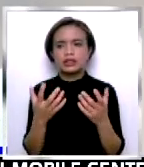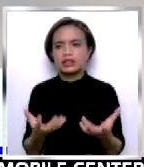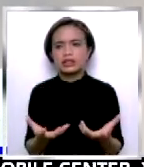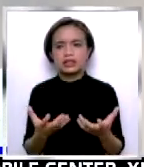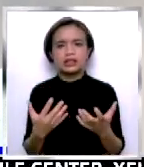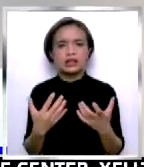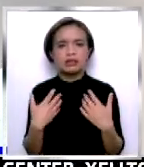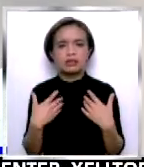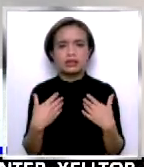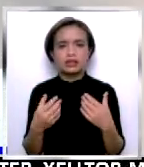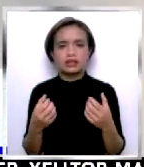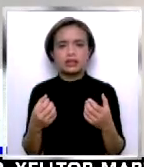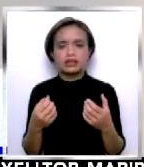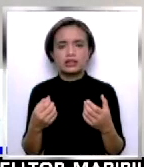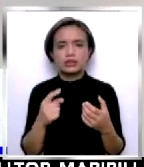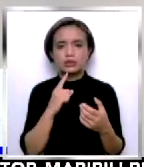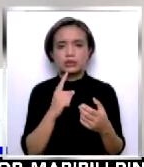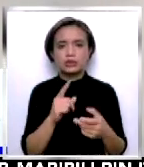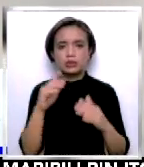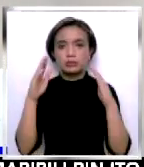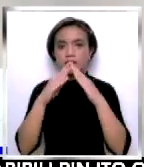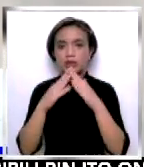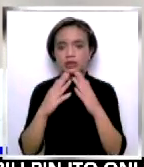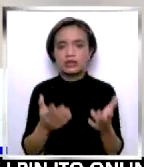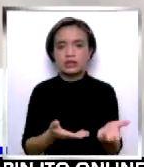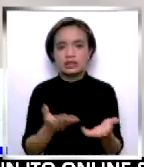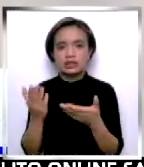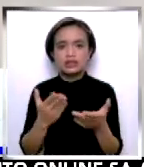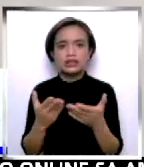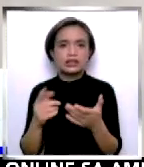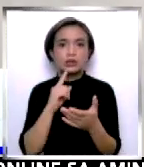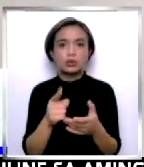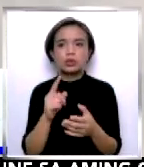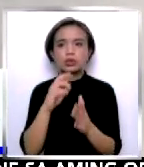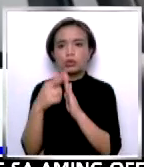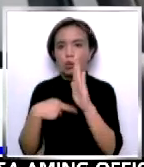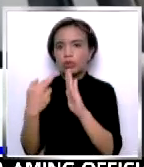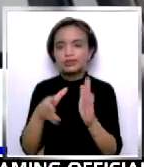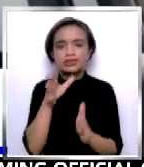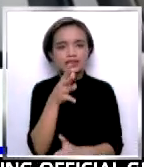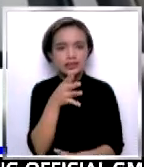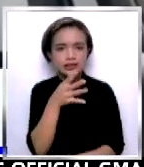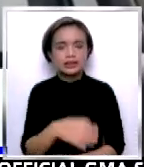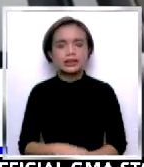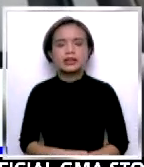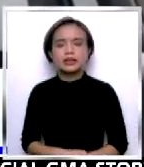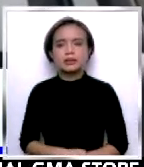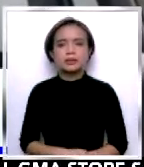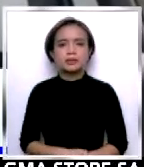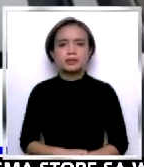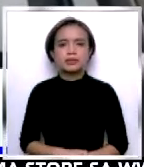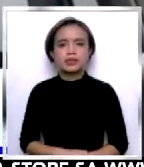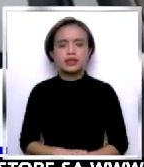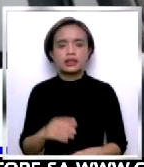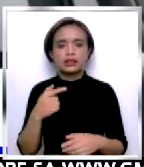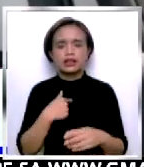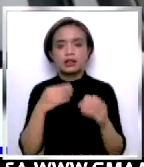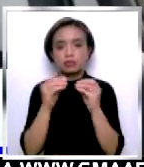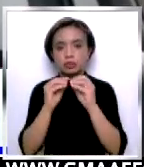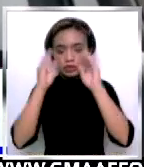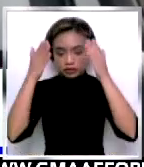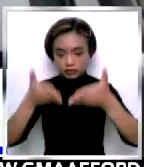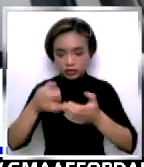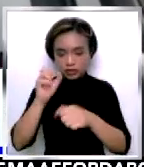at home. Literal na definition ng ilaw ng tahanan. At mas nakapag-focus ako sa trabaho at mas